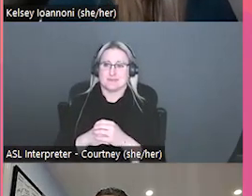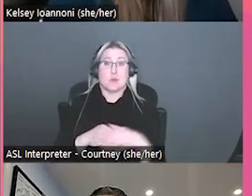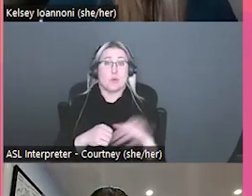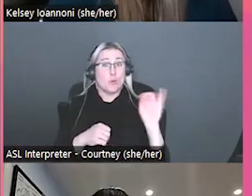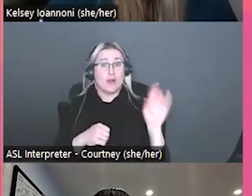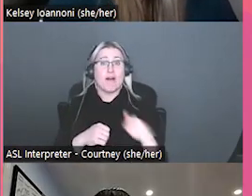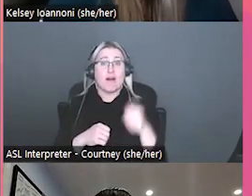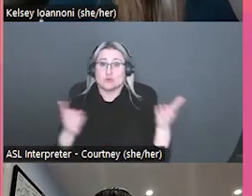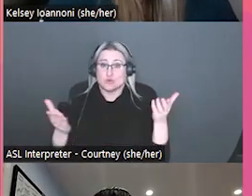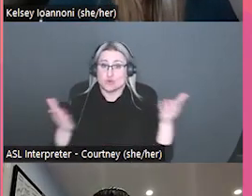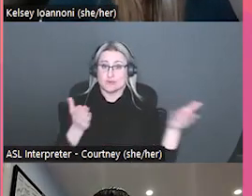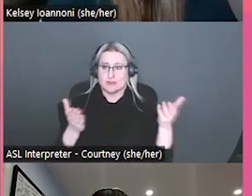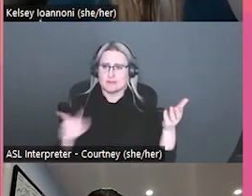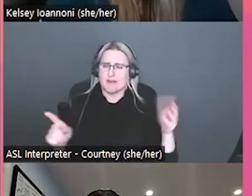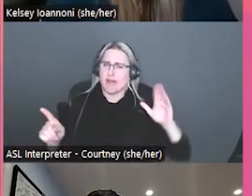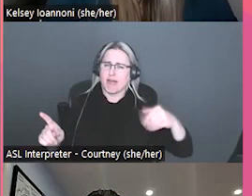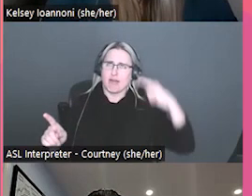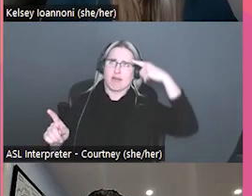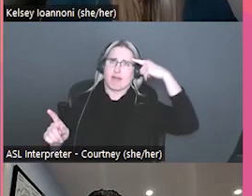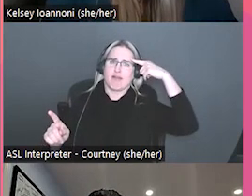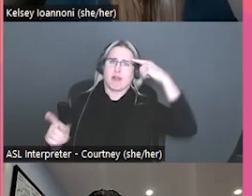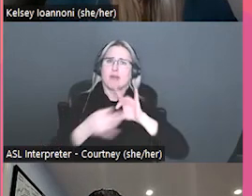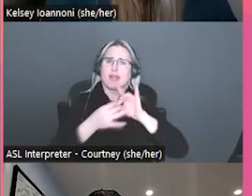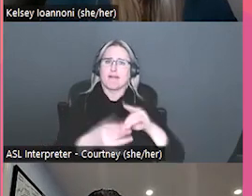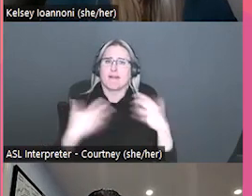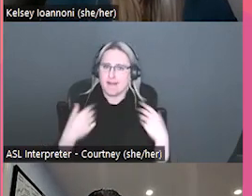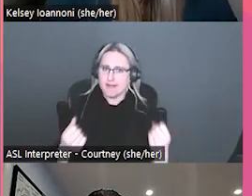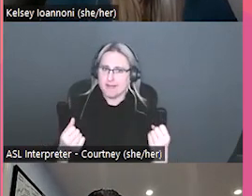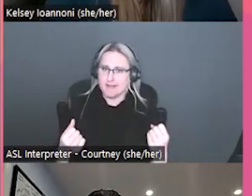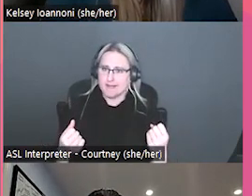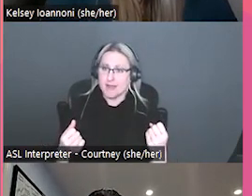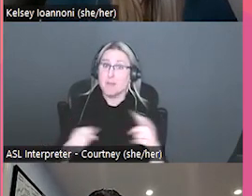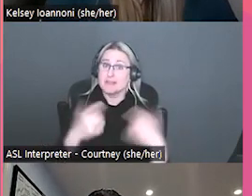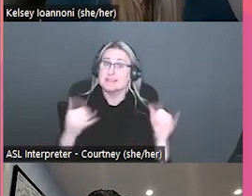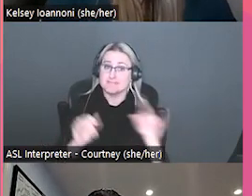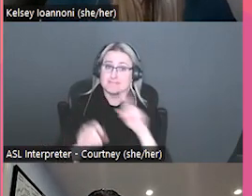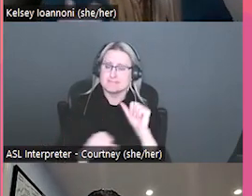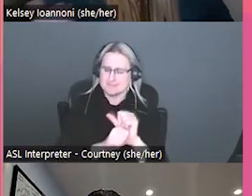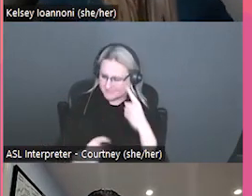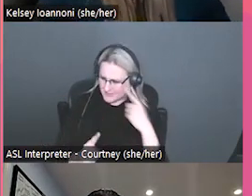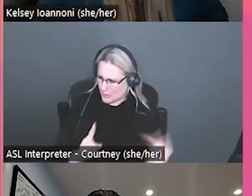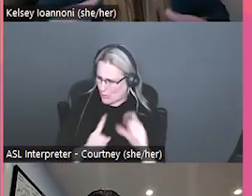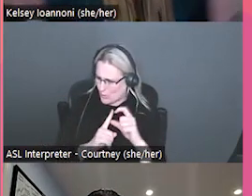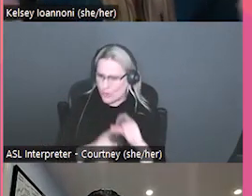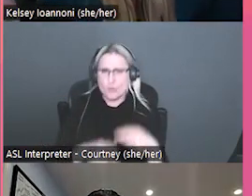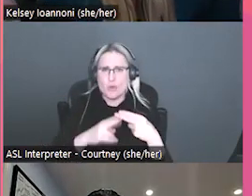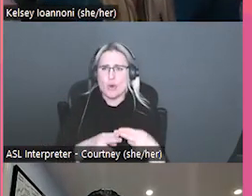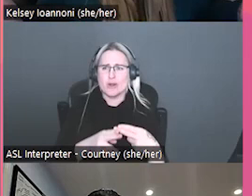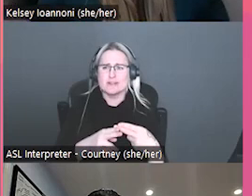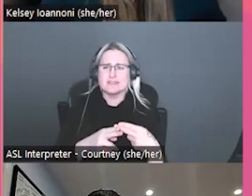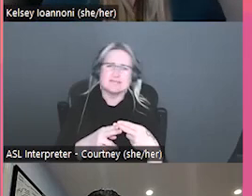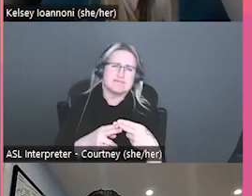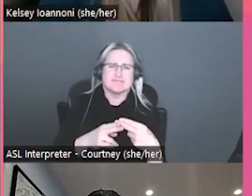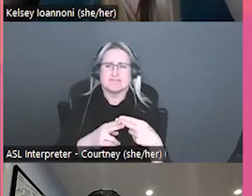pas. Et c'est ce que nous disons, nous, les militantes. Mais souvent, les services qui ne pourraient ne même pas être associés à la